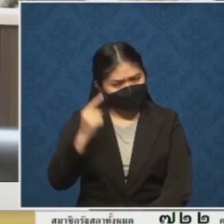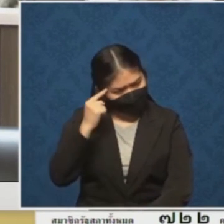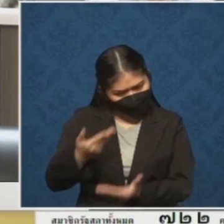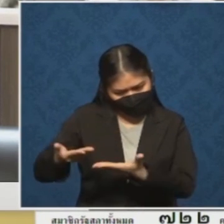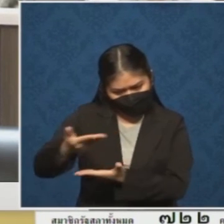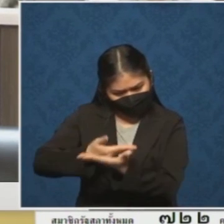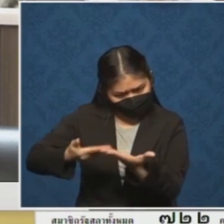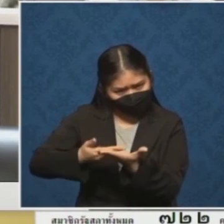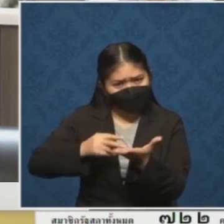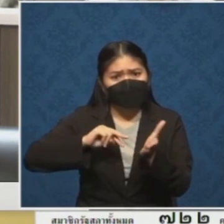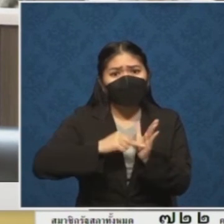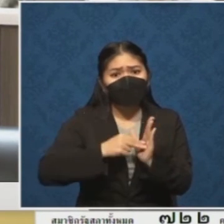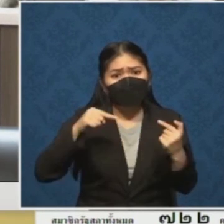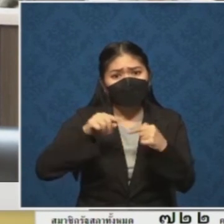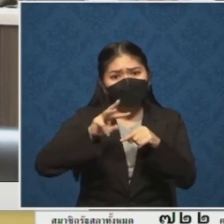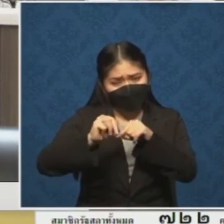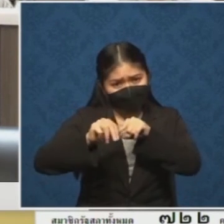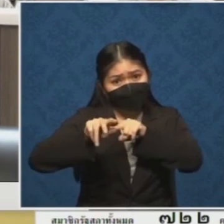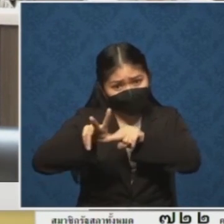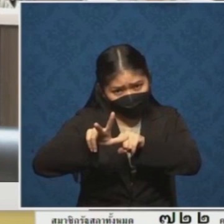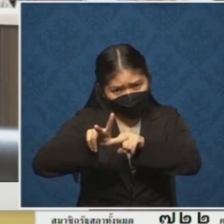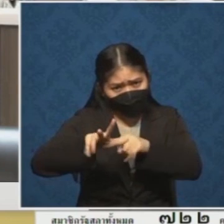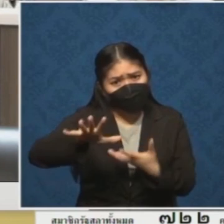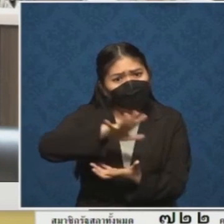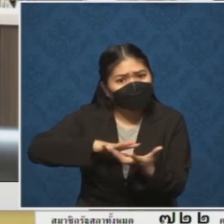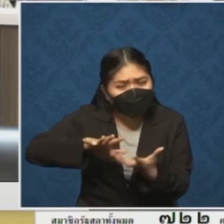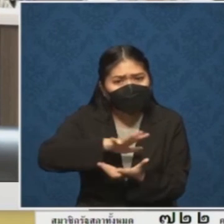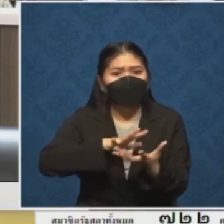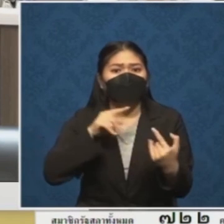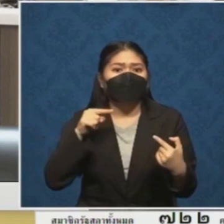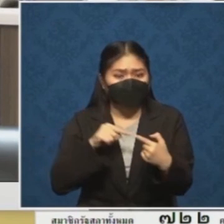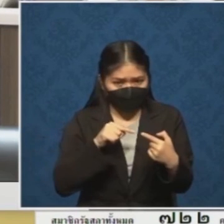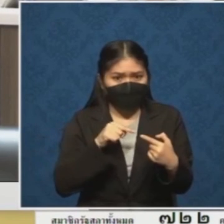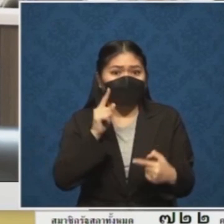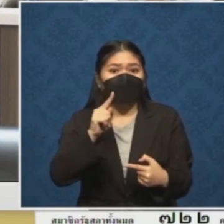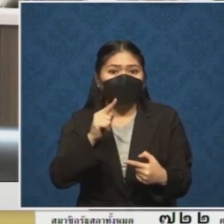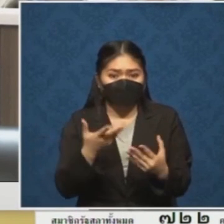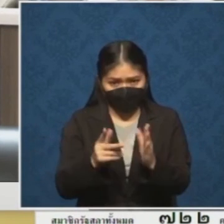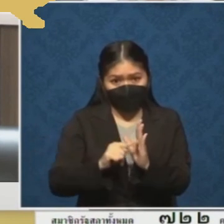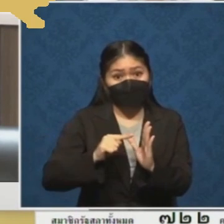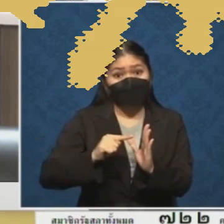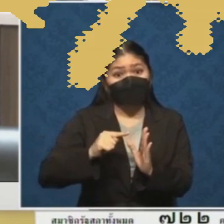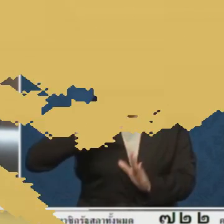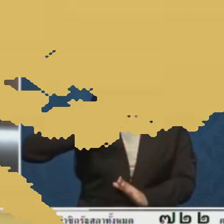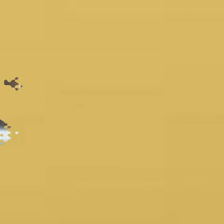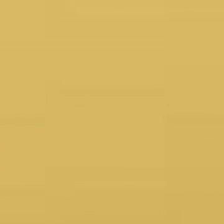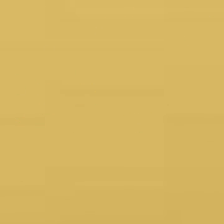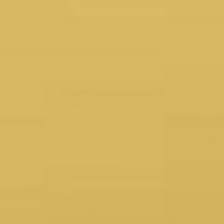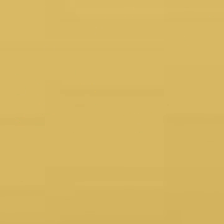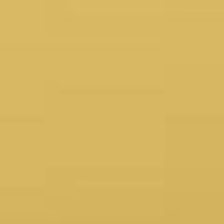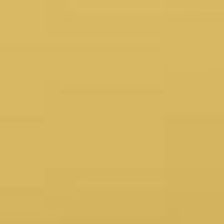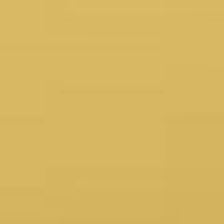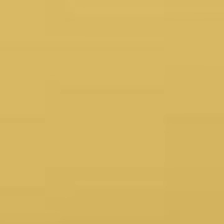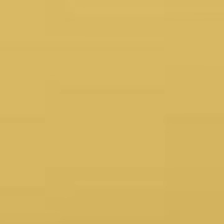ายในมาตรา3ให้ครอบคลุมถึงกระบวนการยุติธรรมตามกฎอัยการศึกและพรกฉุกเฉินด้วยครับขอบคุณครับ